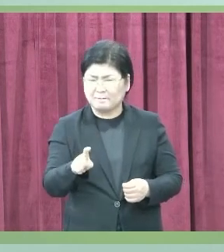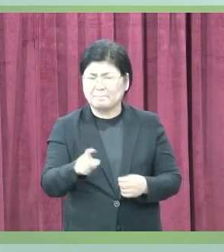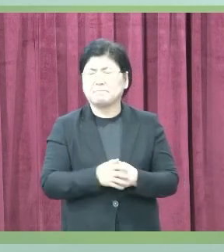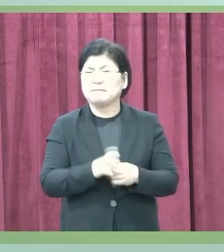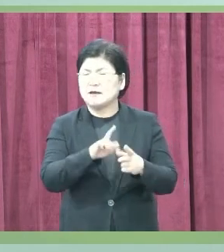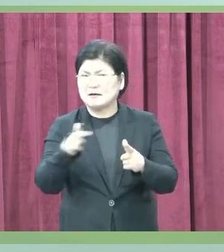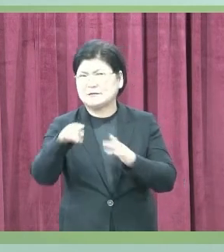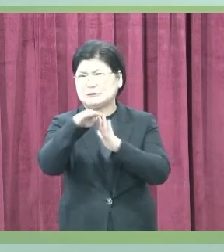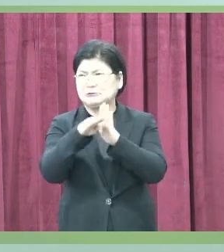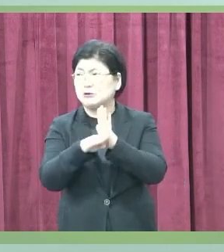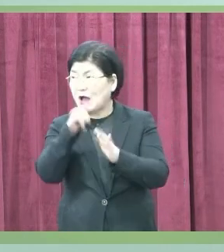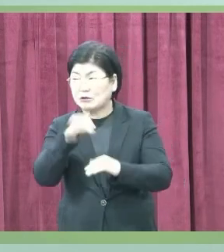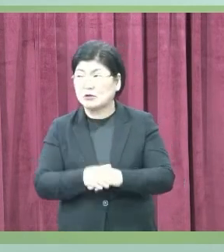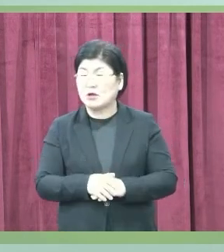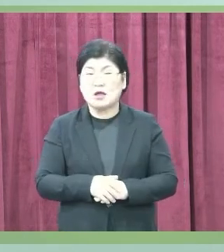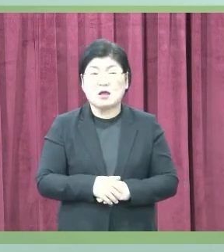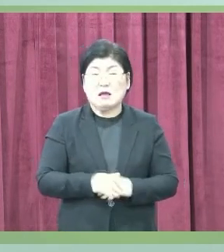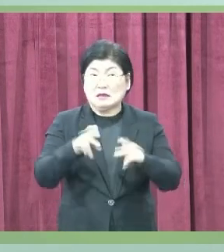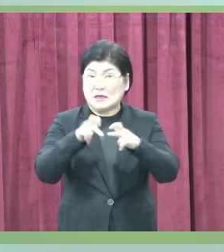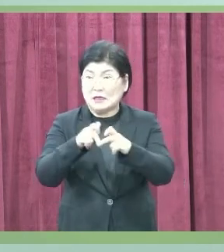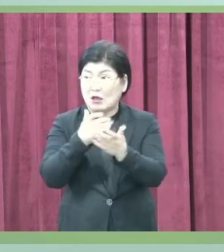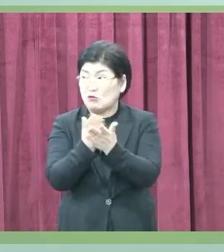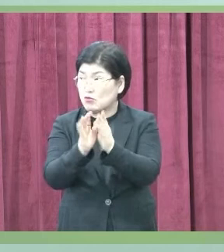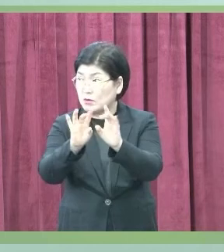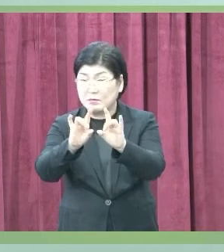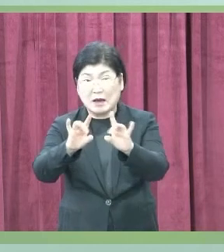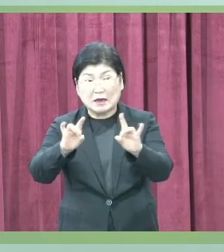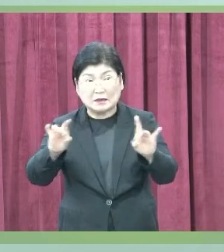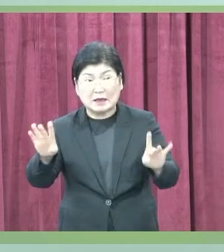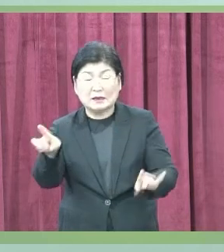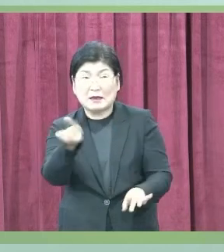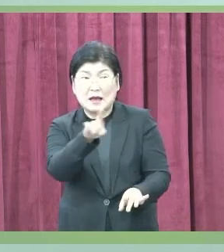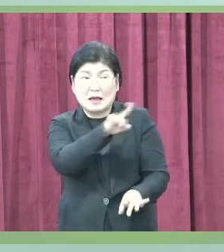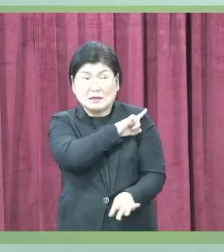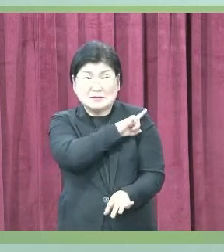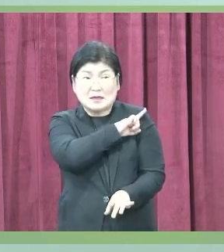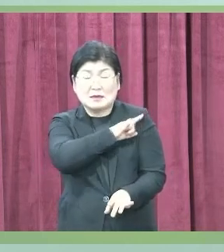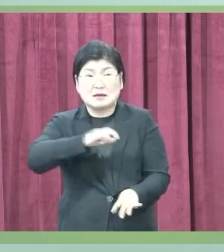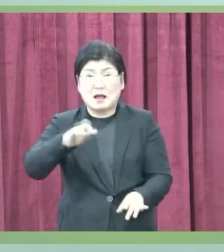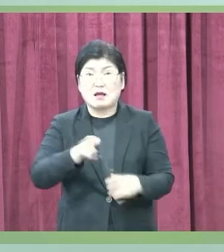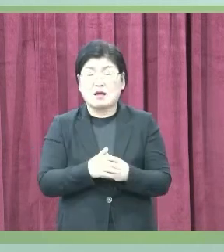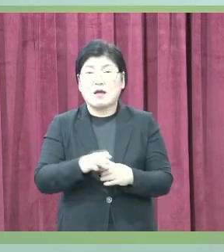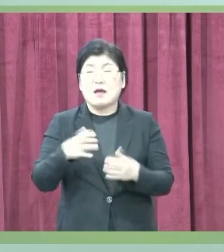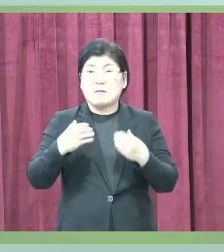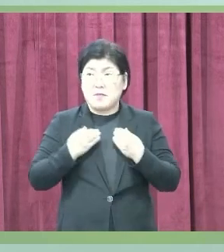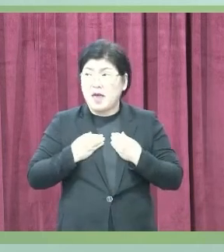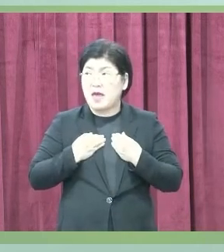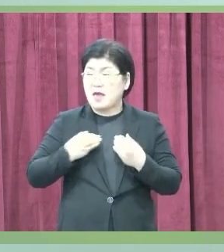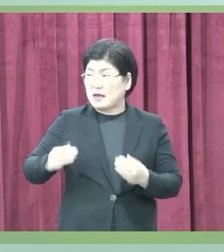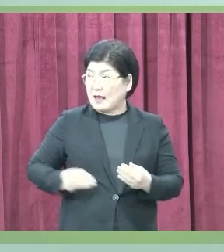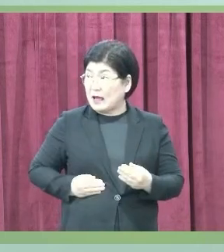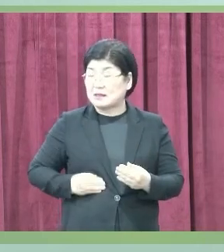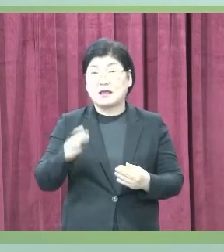장애 유형별 암이 가장 좀 순서를 보면 폐암, 간암 순서인데